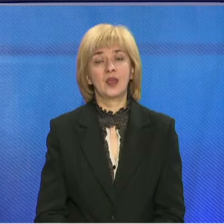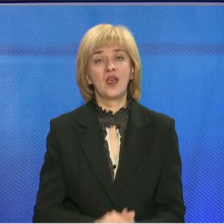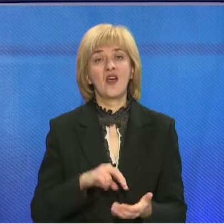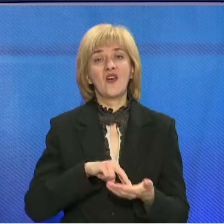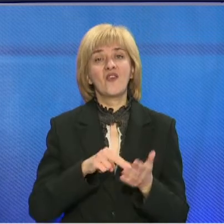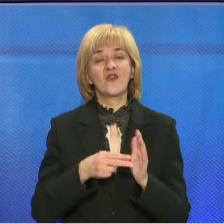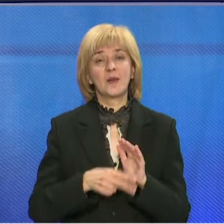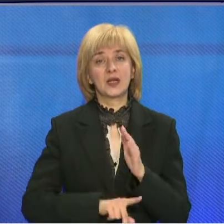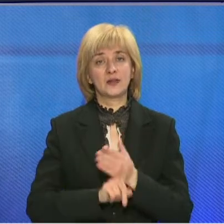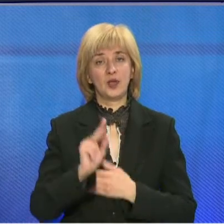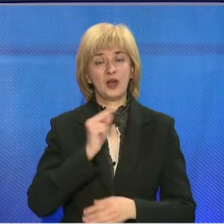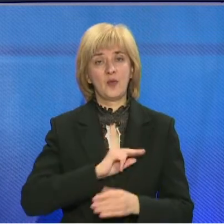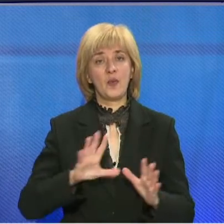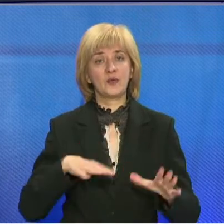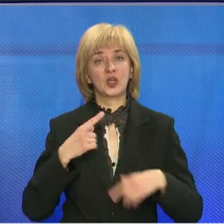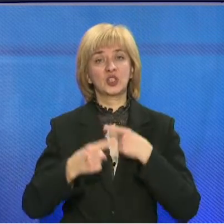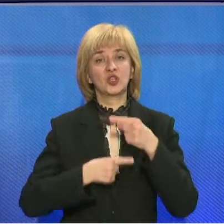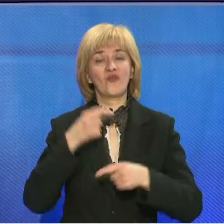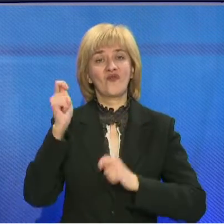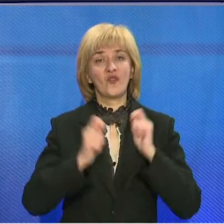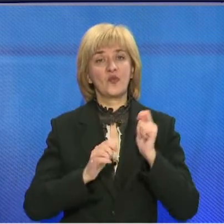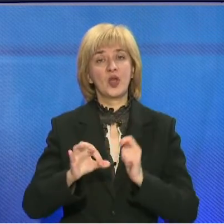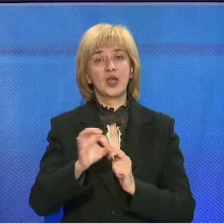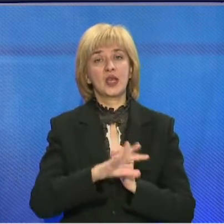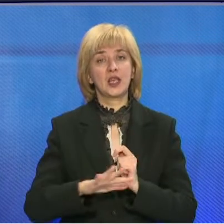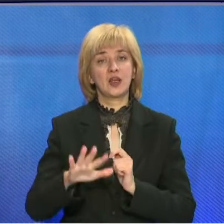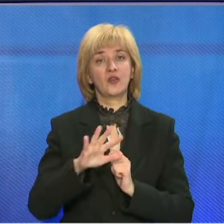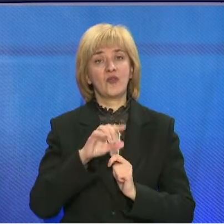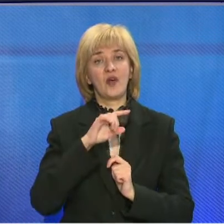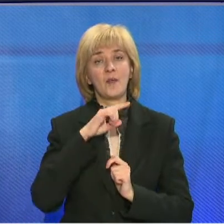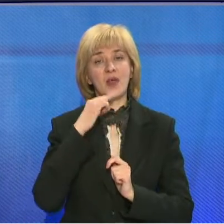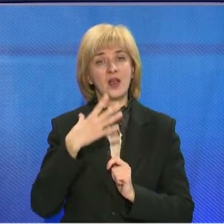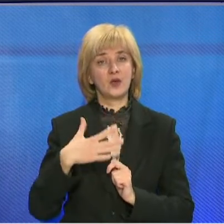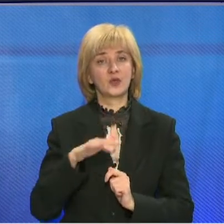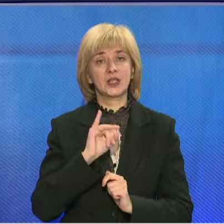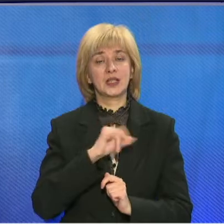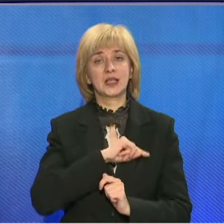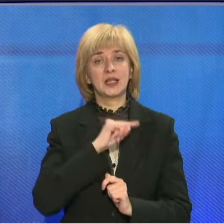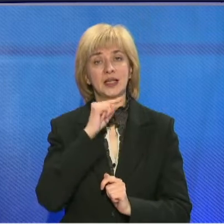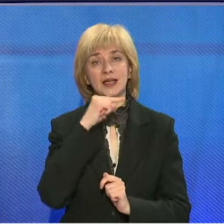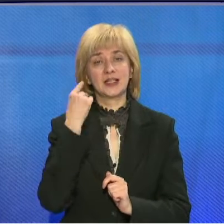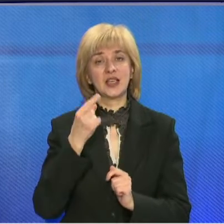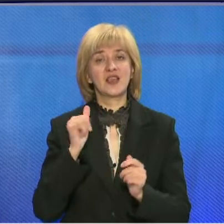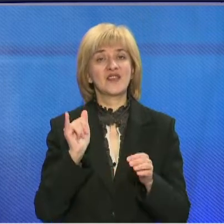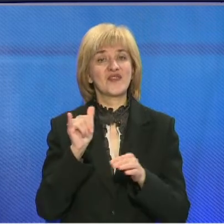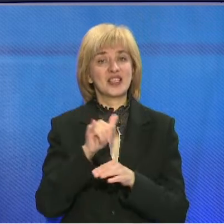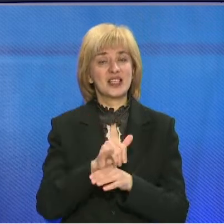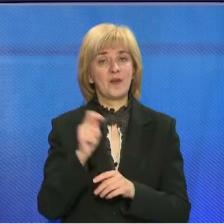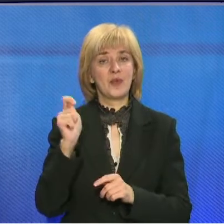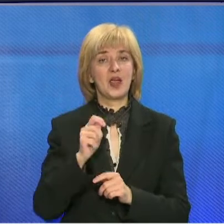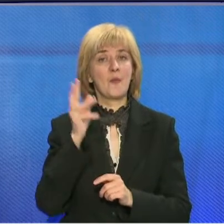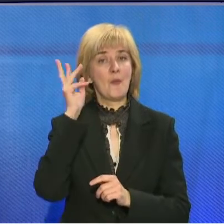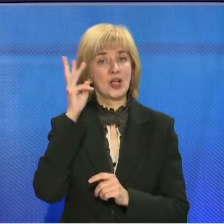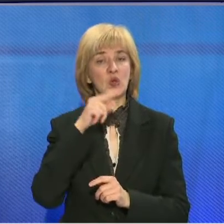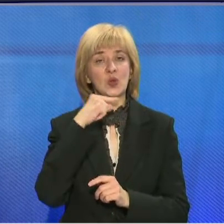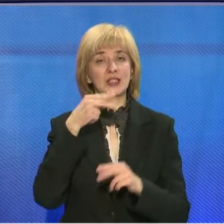У рамках распачатай работы по падрыхтоўцы да чарговага форуму рэгіёнаў Беларусі і Расіі пры Нёмані з візітам наведаў надзвычайны і паўнамоцны пасол